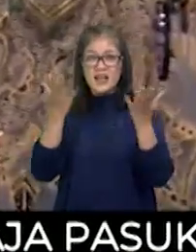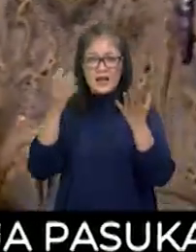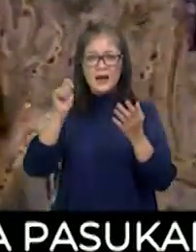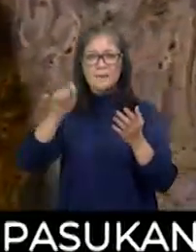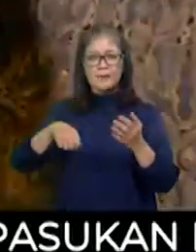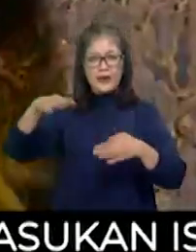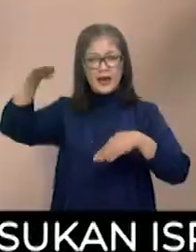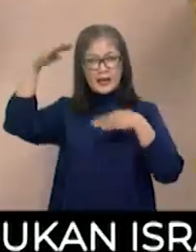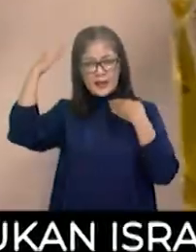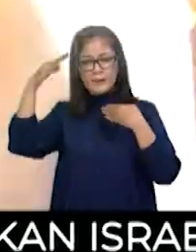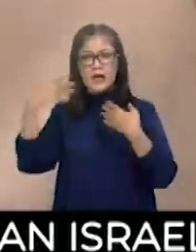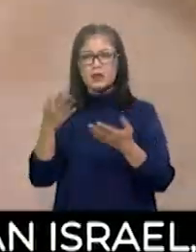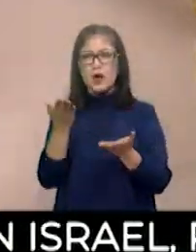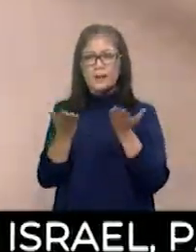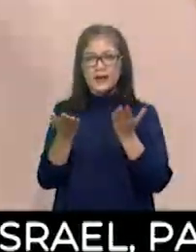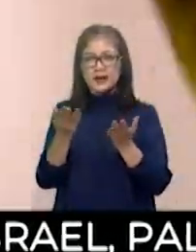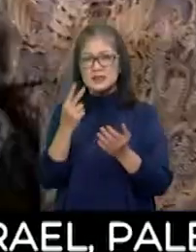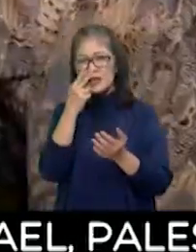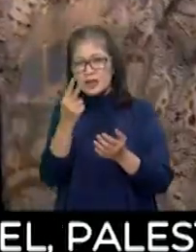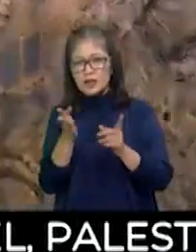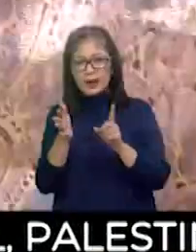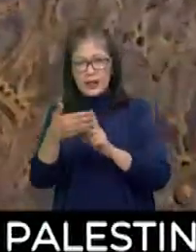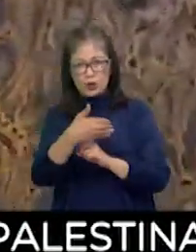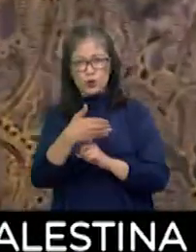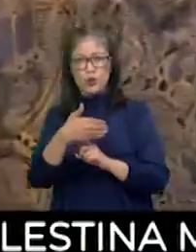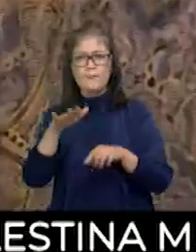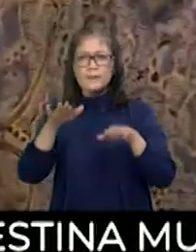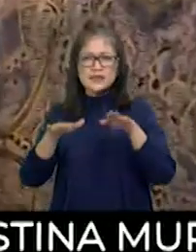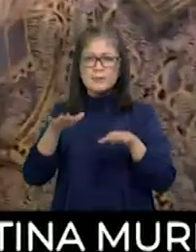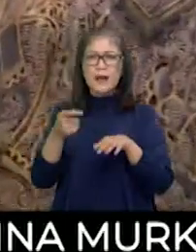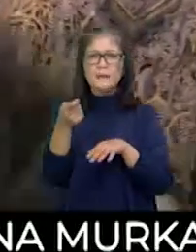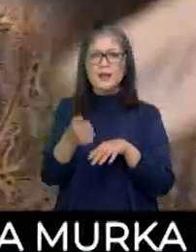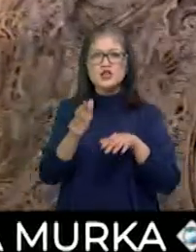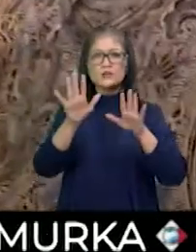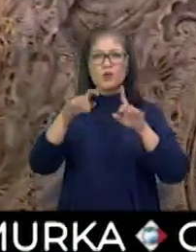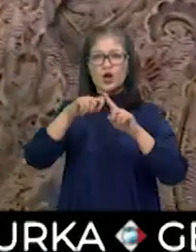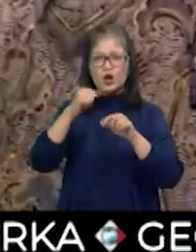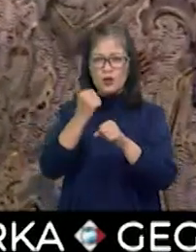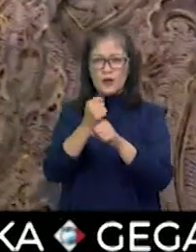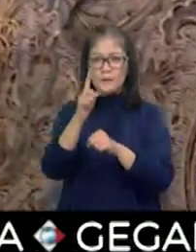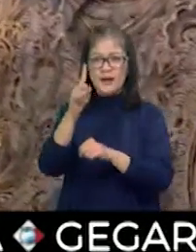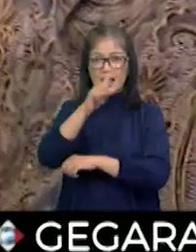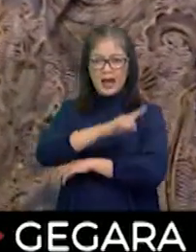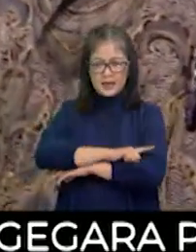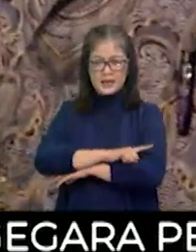lindungi maksimal pembelian 10 kg per hari untuk konsumen rumah tangga dan juga UMKM